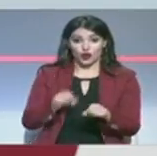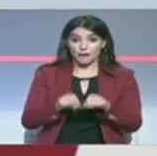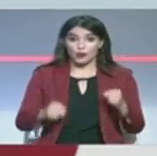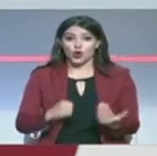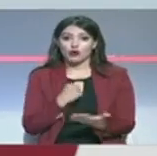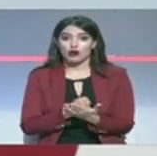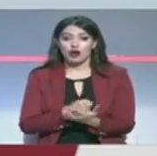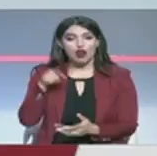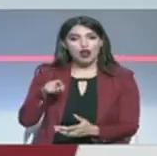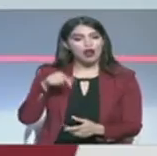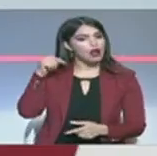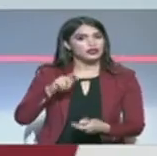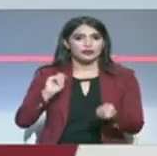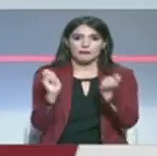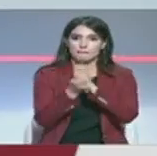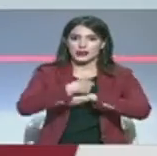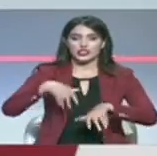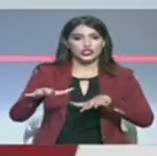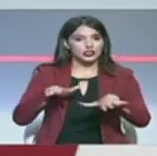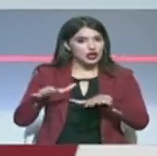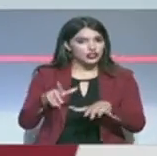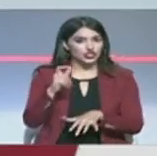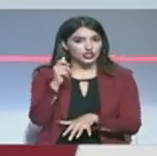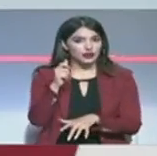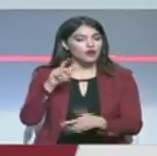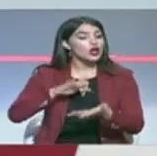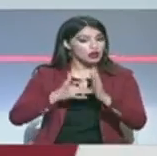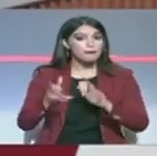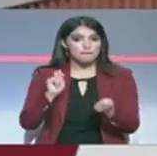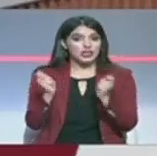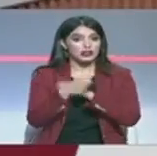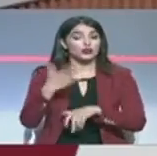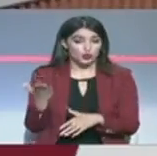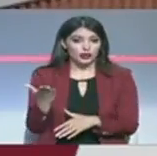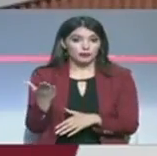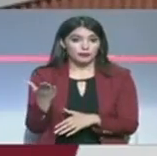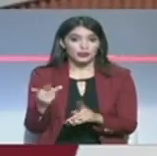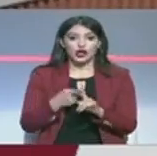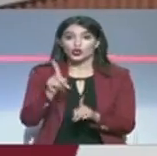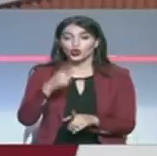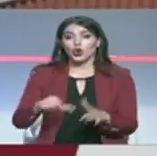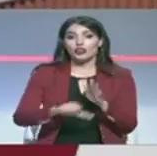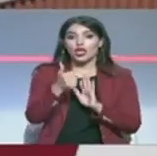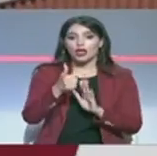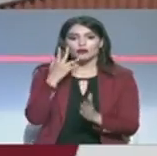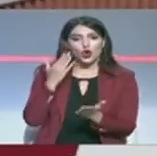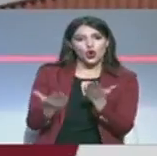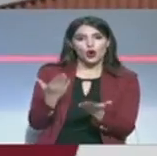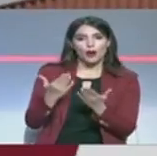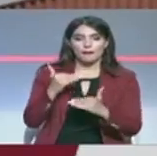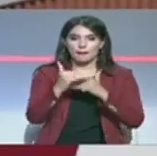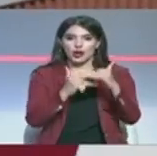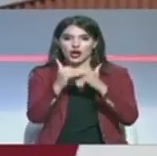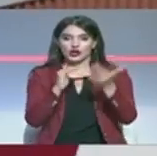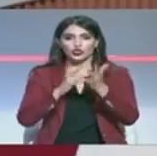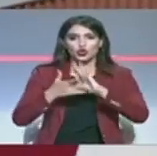الآن لابد أن يغير سياسته النقدية تغيير كبير جدا. وهذه قد تكون واحدة من مقاربات تتتالى دون